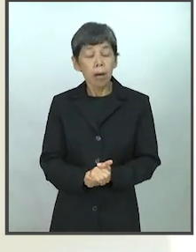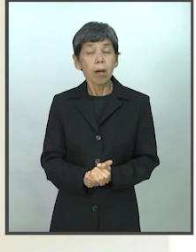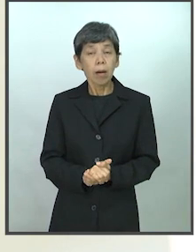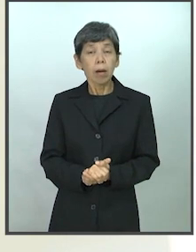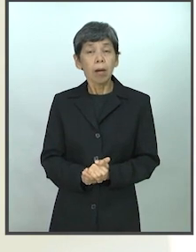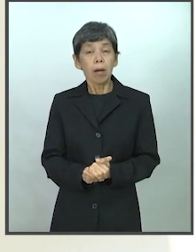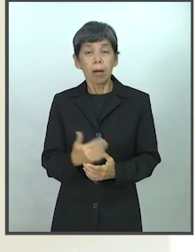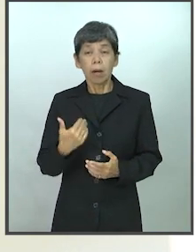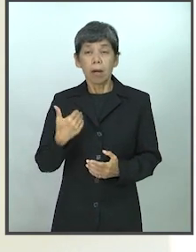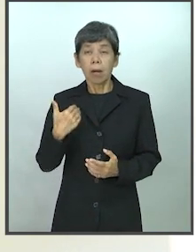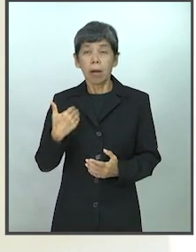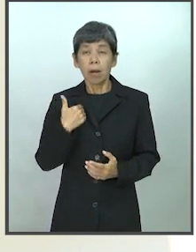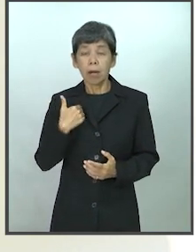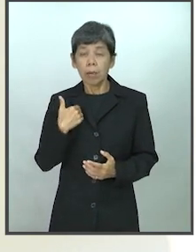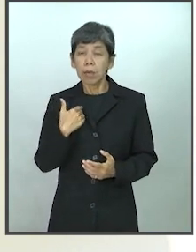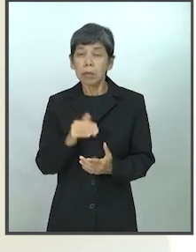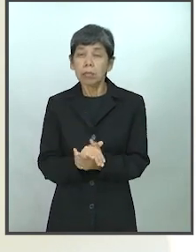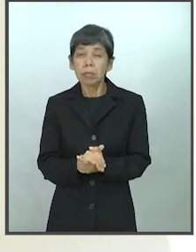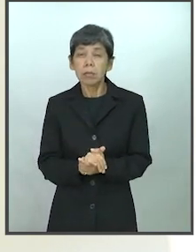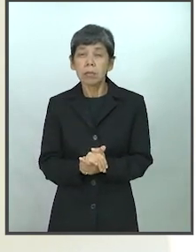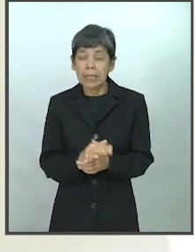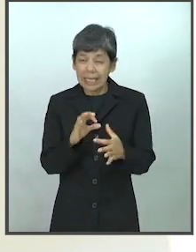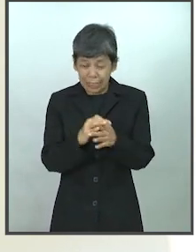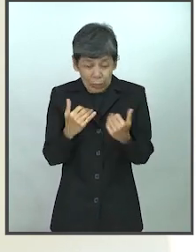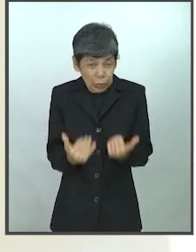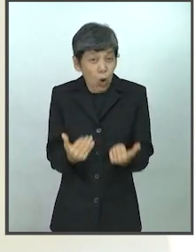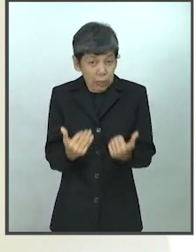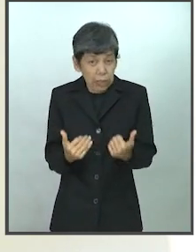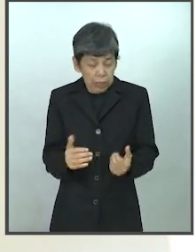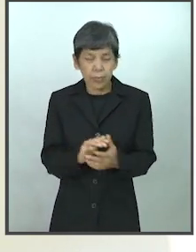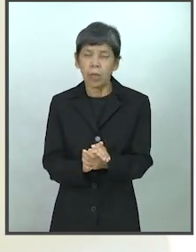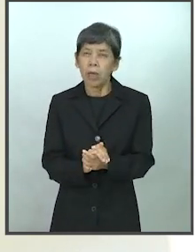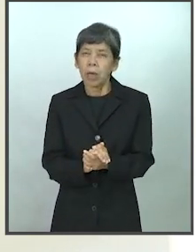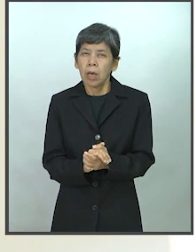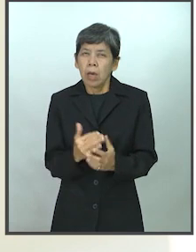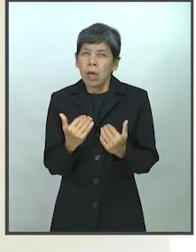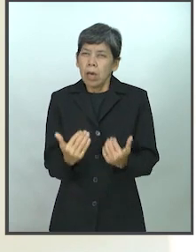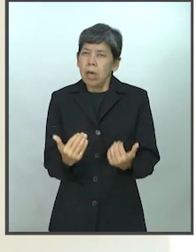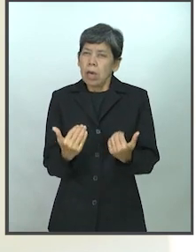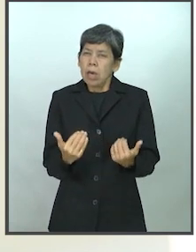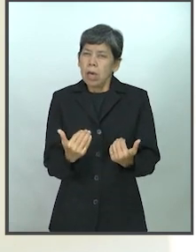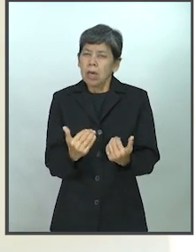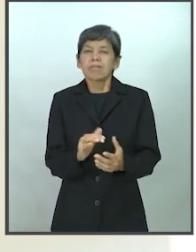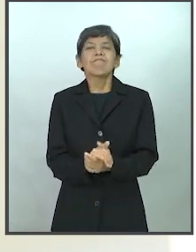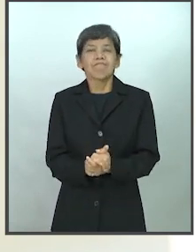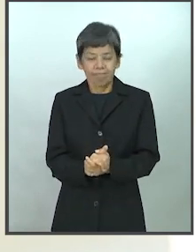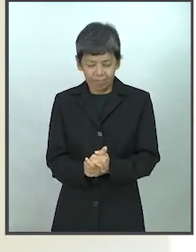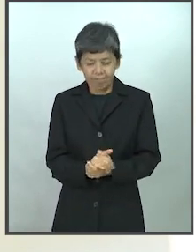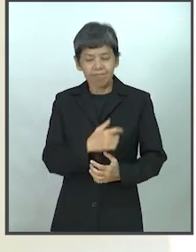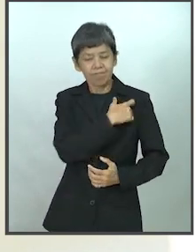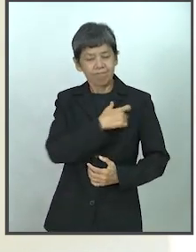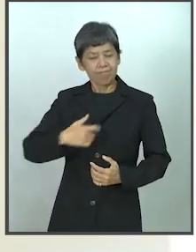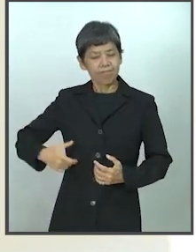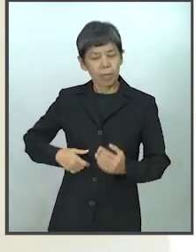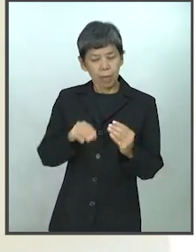ะอีกหนึ่งซึ่งณขณะนี้เป็นพระบรมราโชวาทแล้วก็เป็นสิ่ง